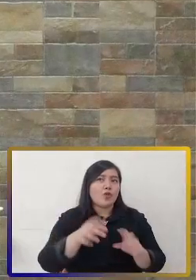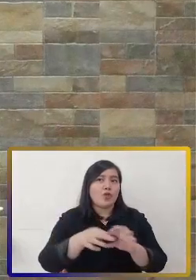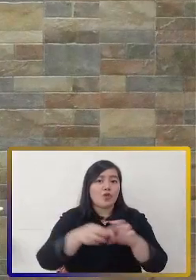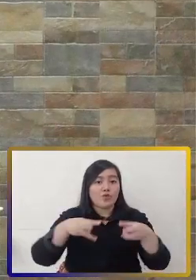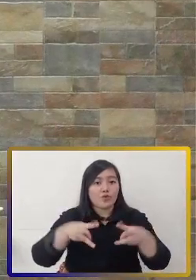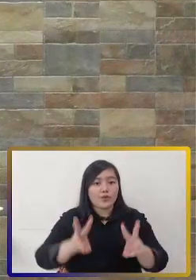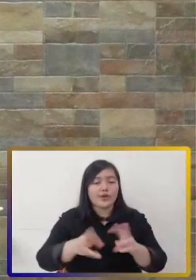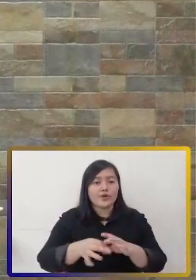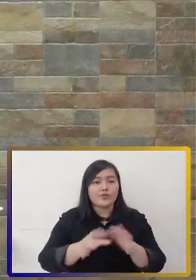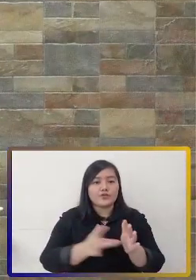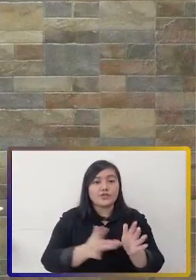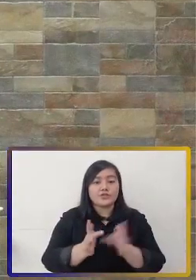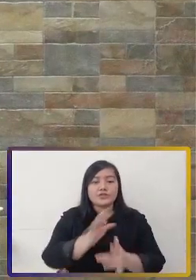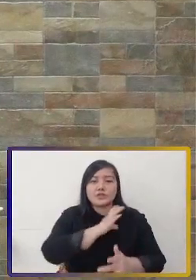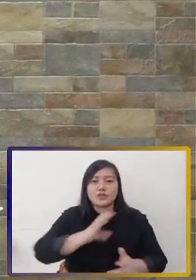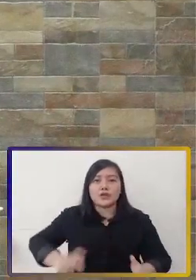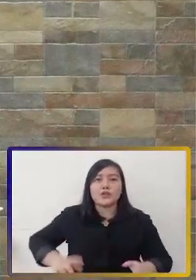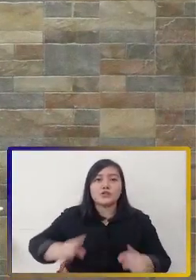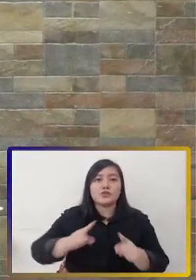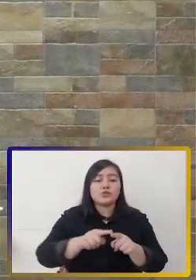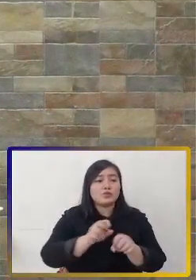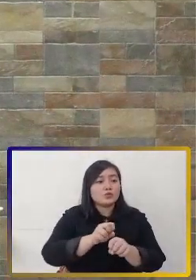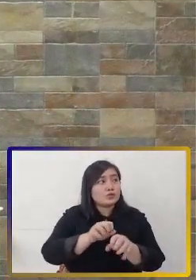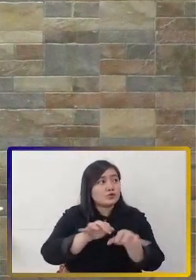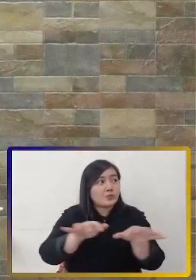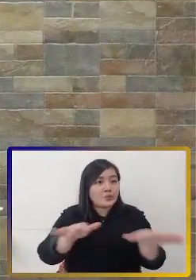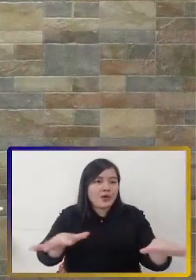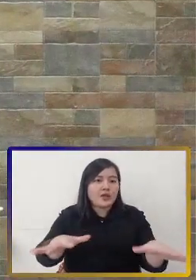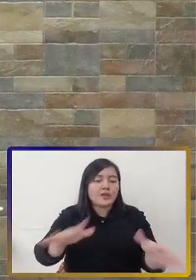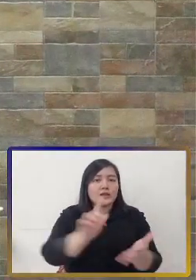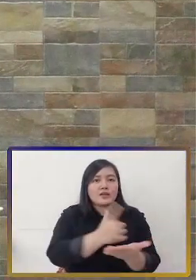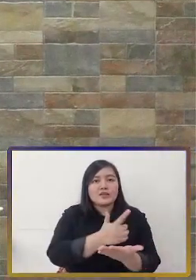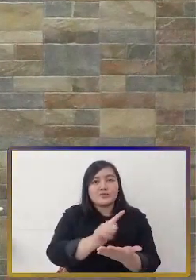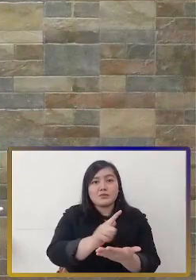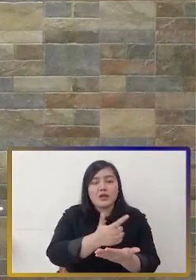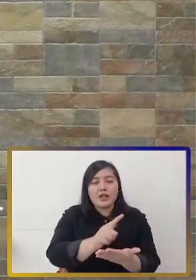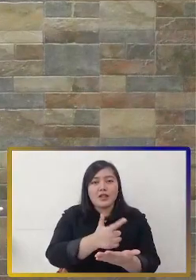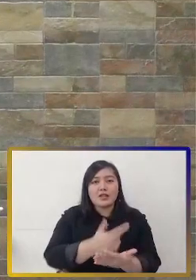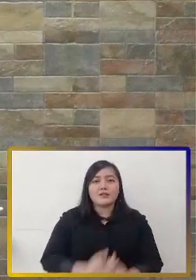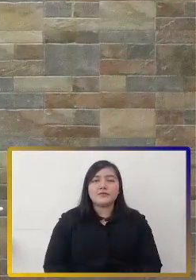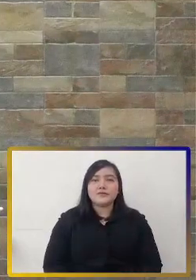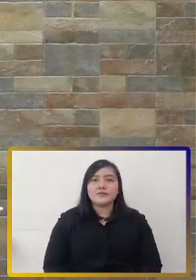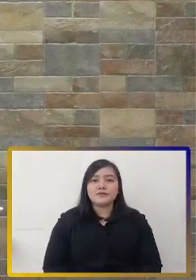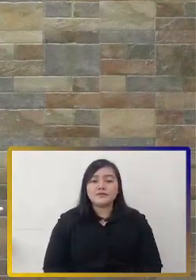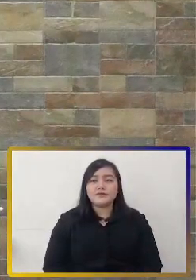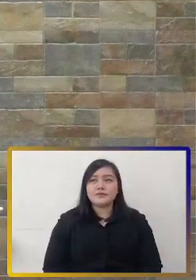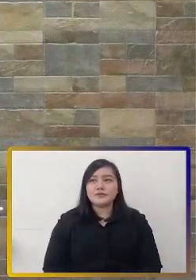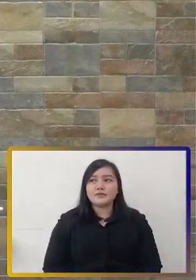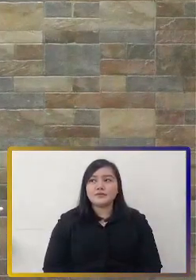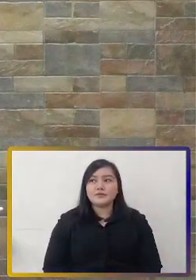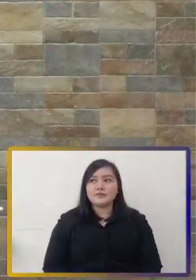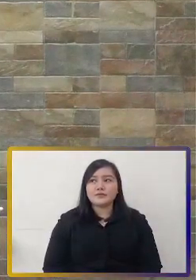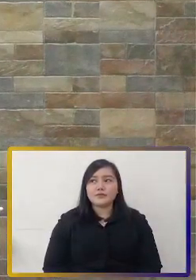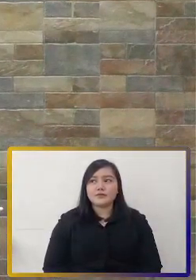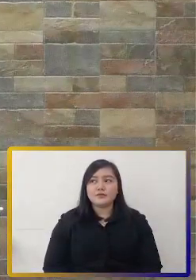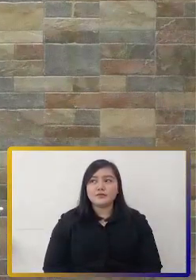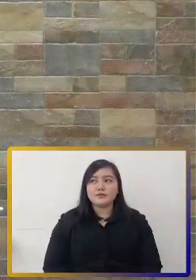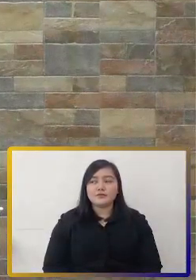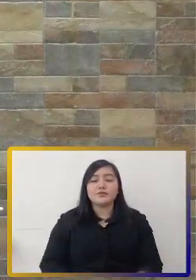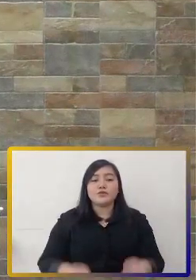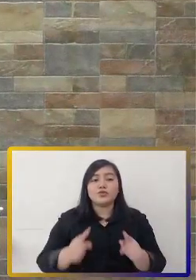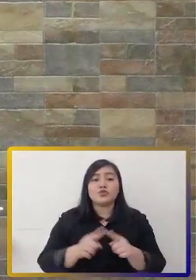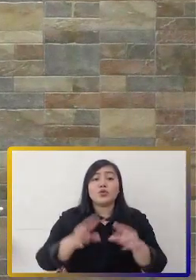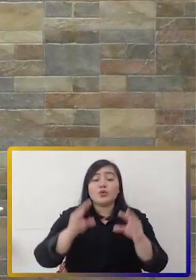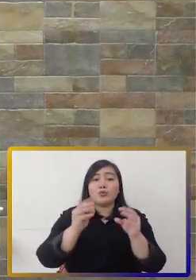Hesukristo para lumaganap yung gospel. Isa po sa mga kapamaraanan ng Panginoong Hesukristo para mas lalo